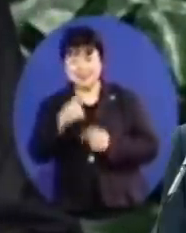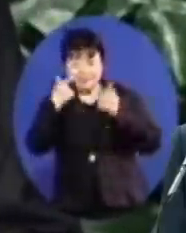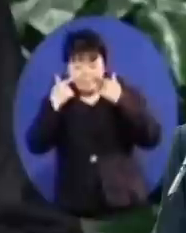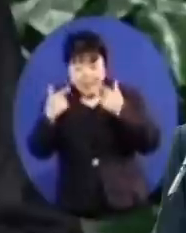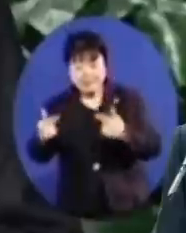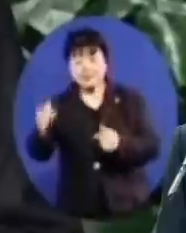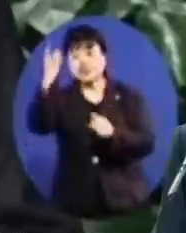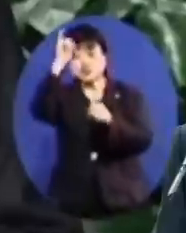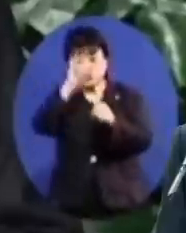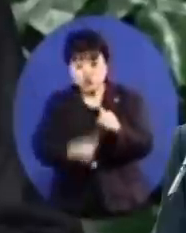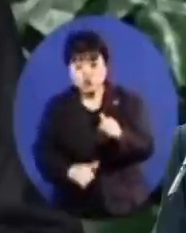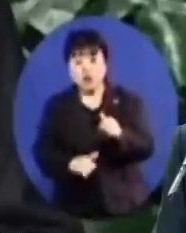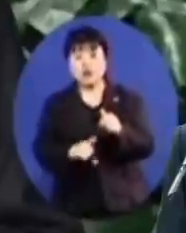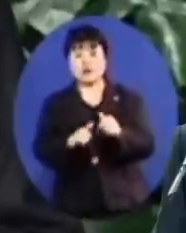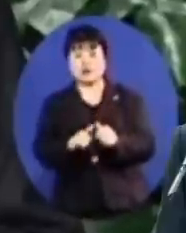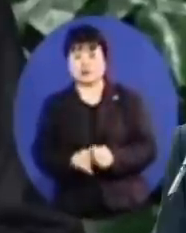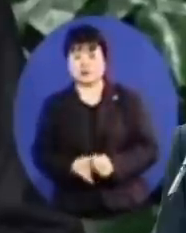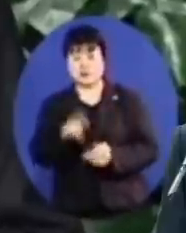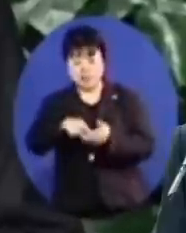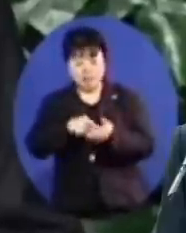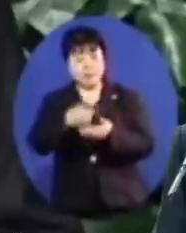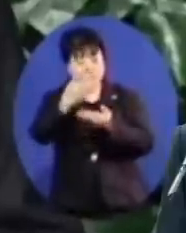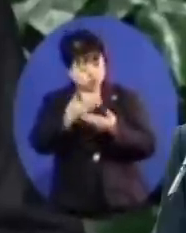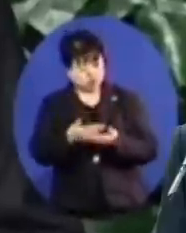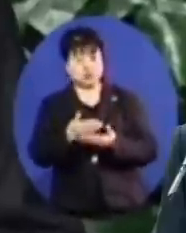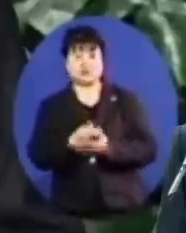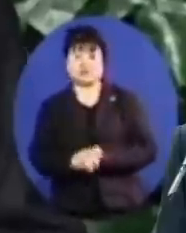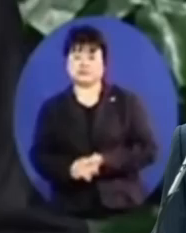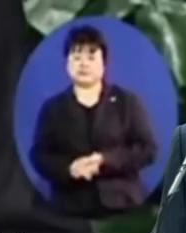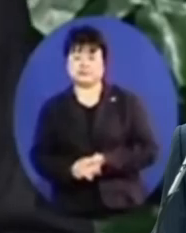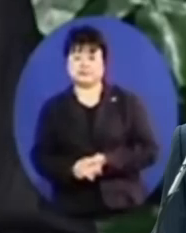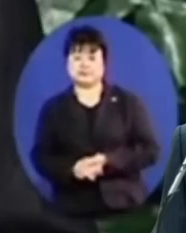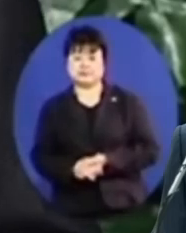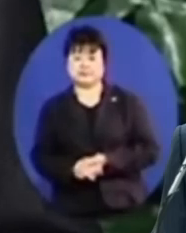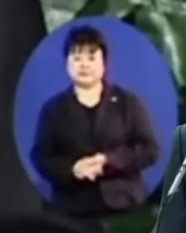그 충성은 그 보답을 가져오는 것입니다.